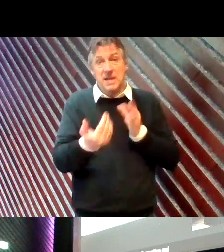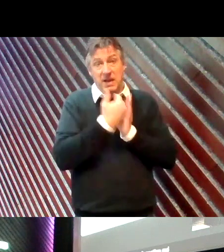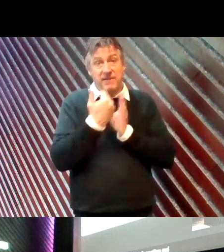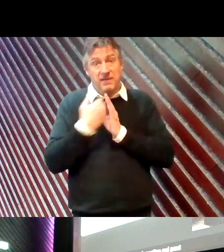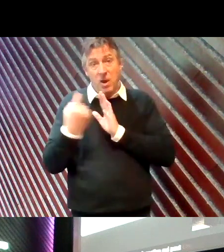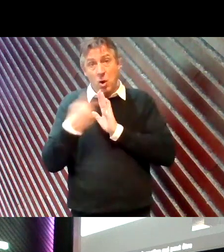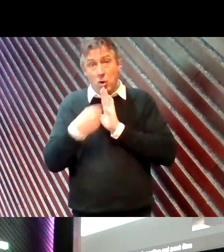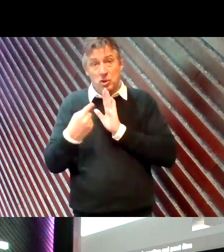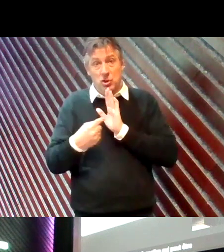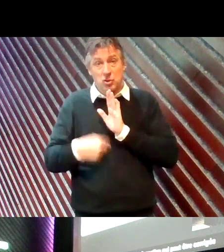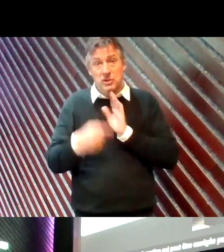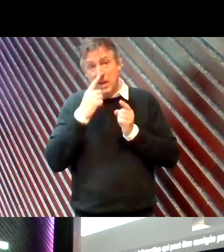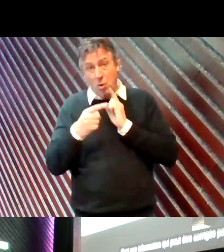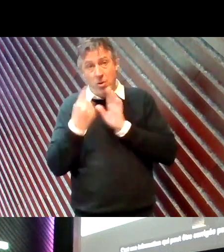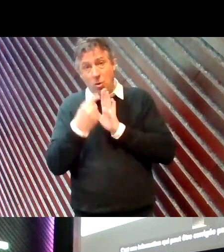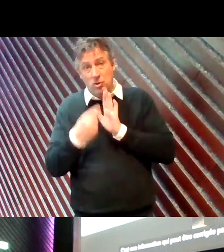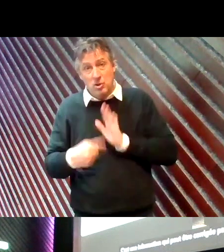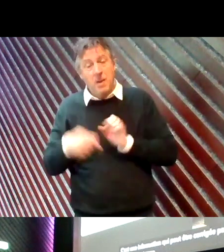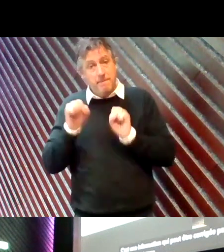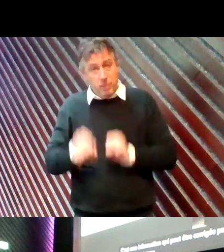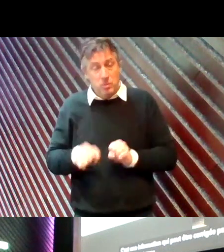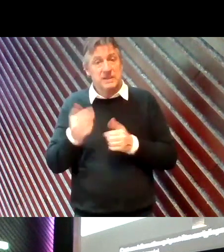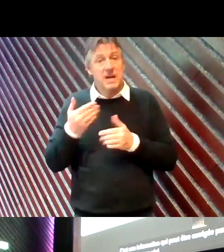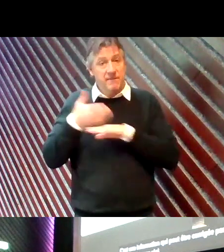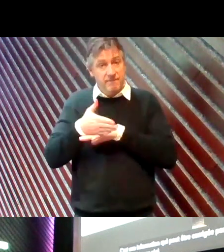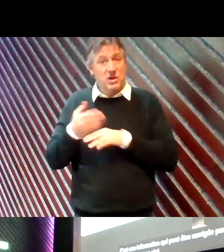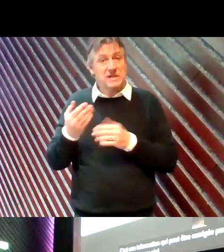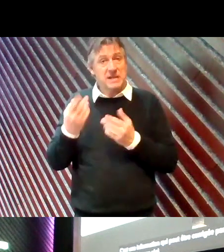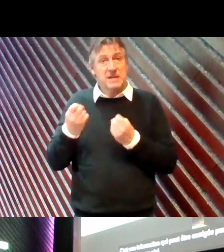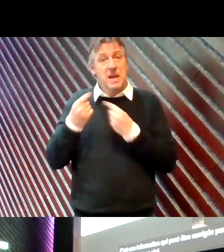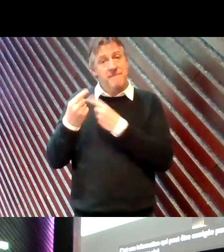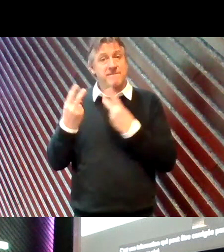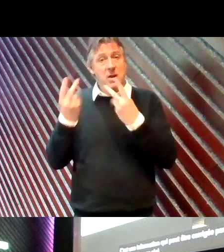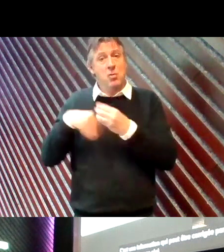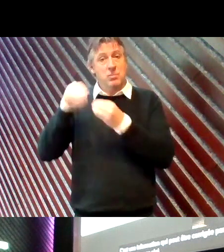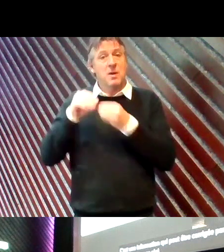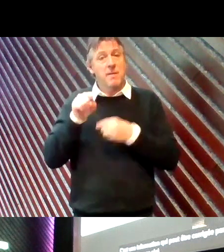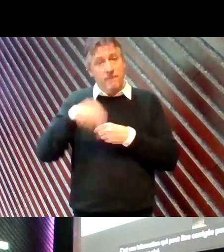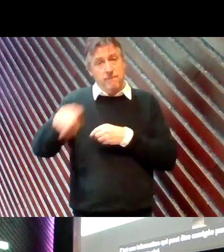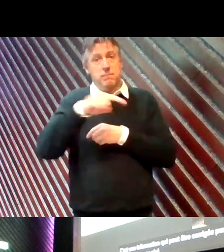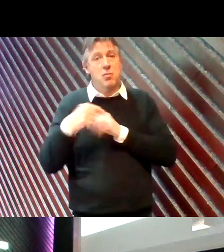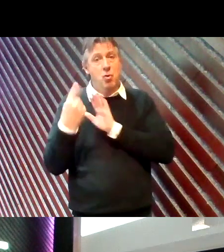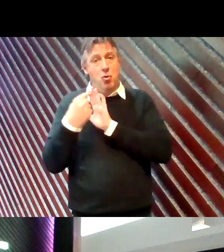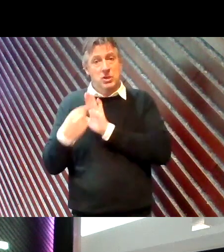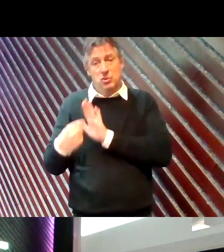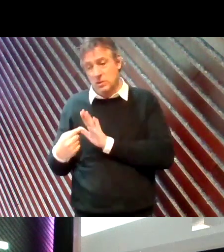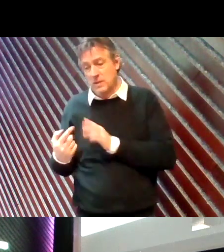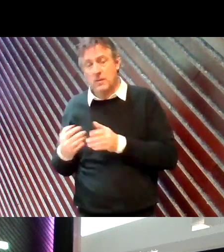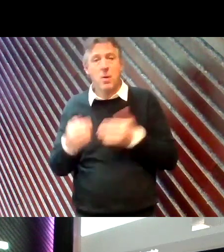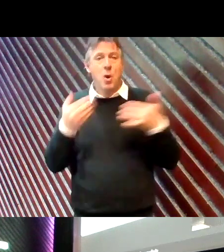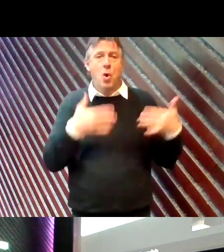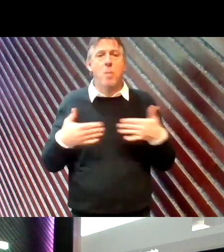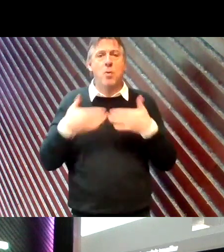la valeur ajoutée de J'accède sur cette partie là et le souhait de pouvoir travailler sur l'open